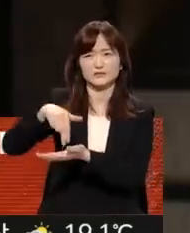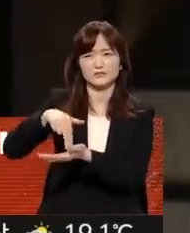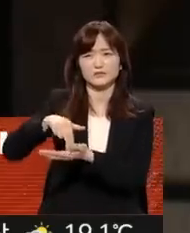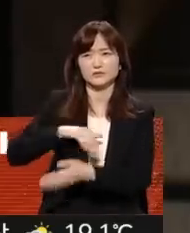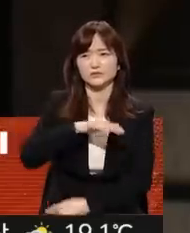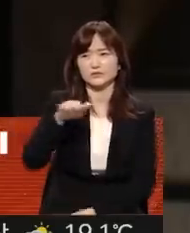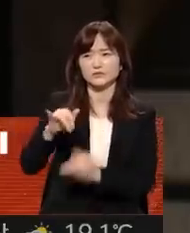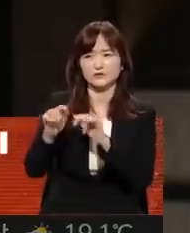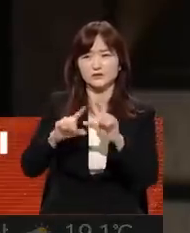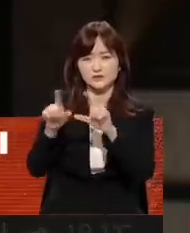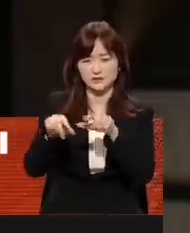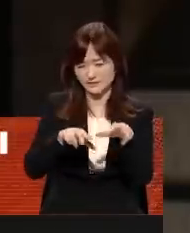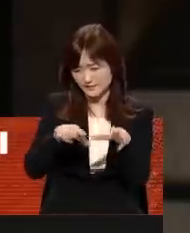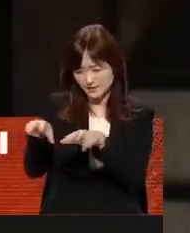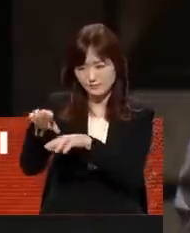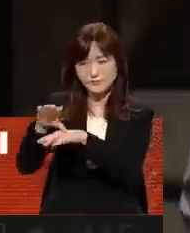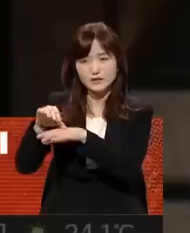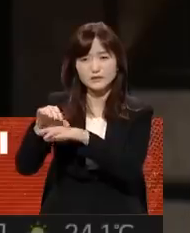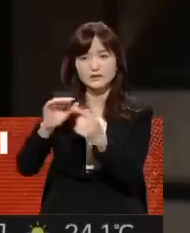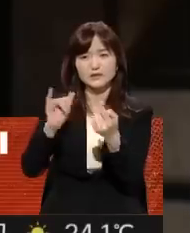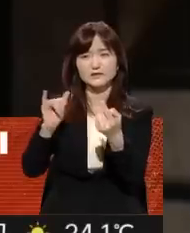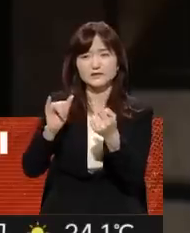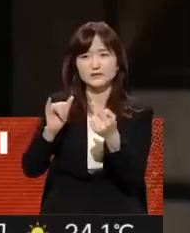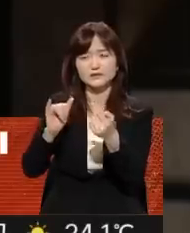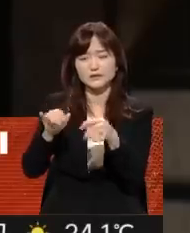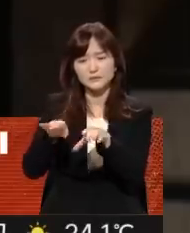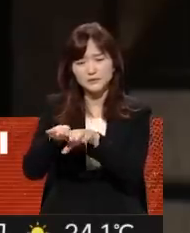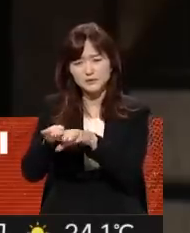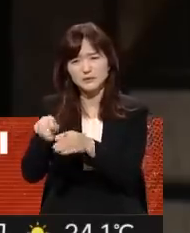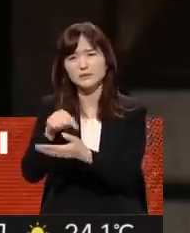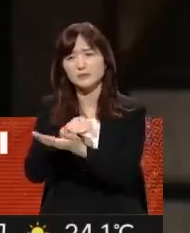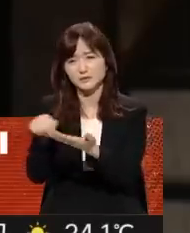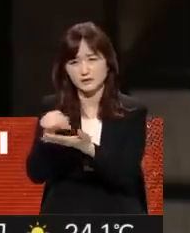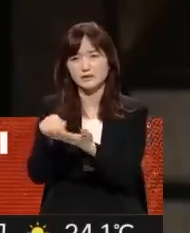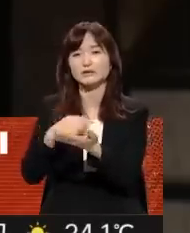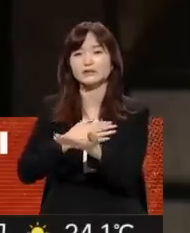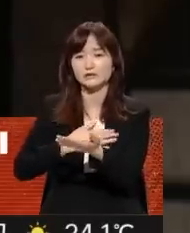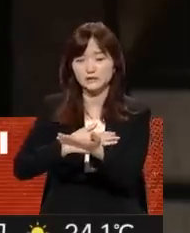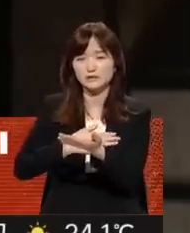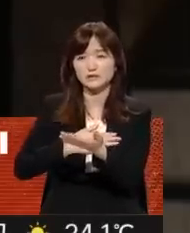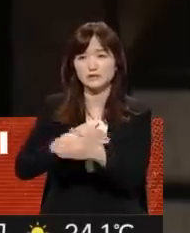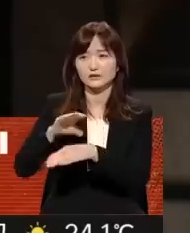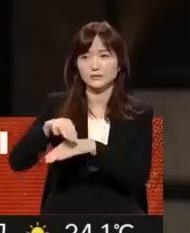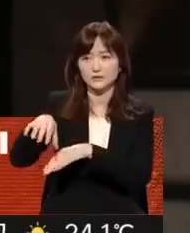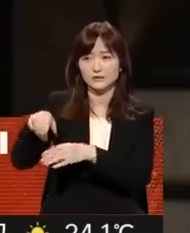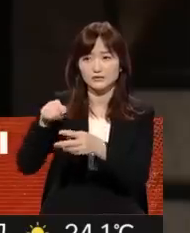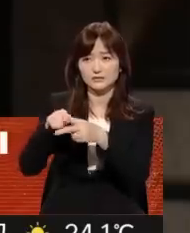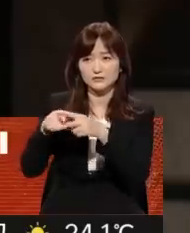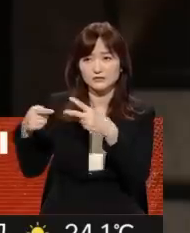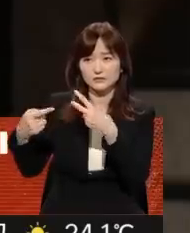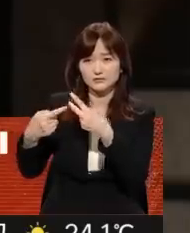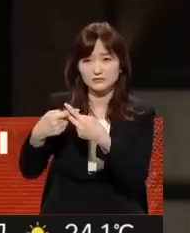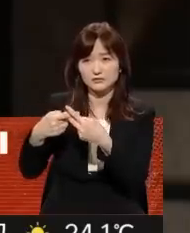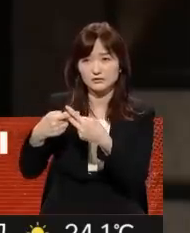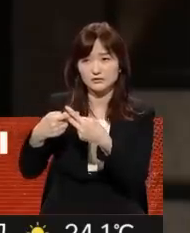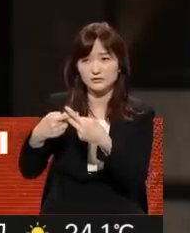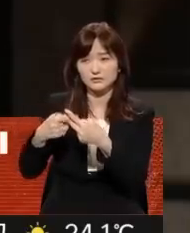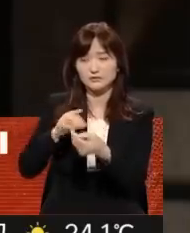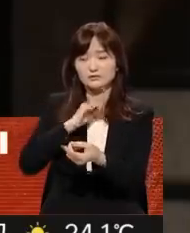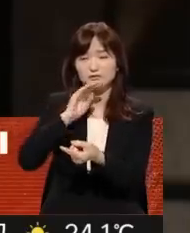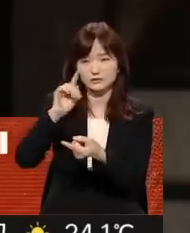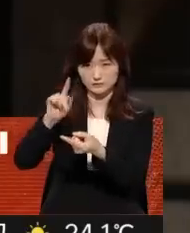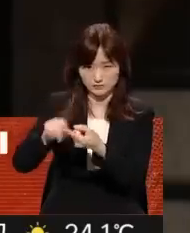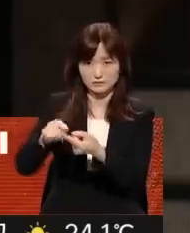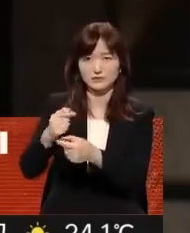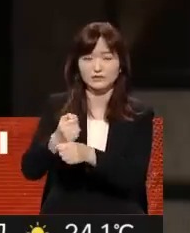인생의 생방이잖아요. 그러면 한 사람이 빠지면 그게 얼마만큼 큰 타격인지는 알겠지만 방송국에서도 이해를 당연히 해주시죠.